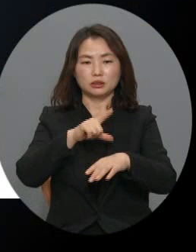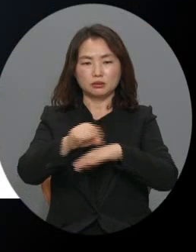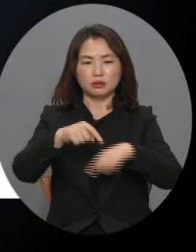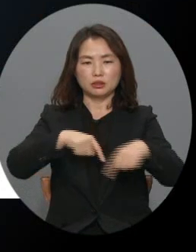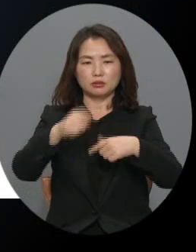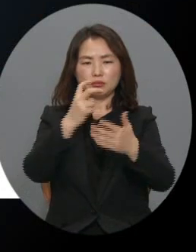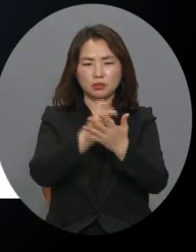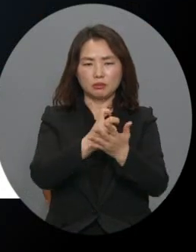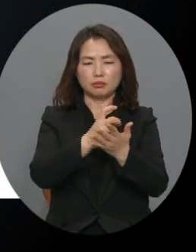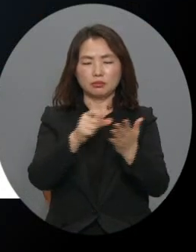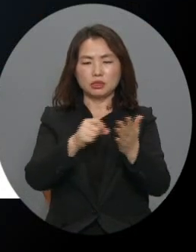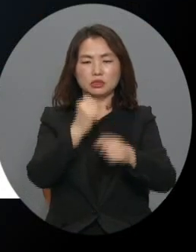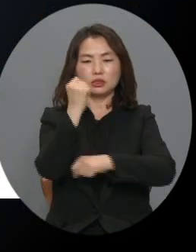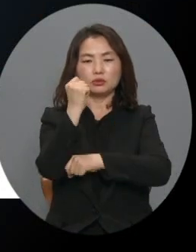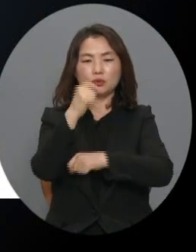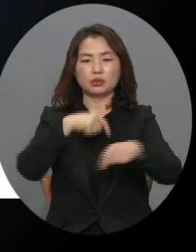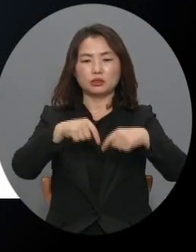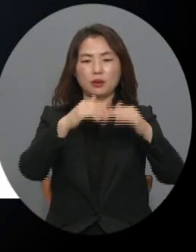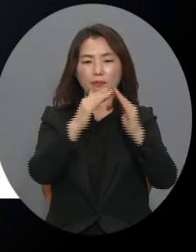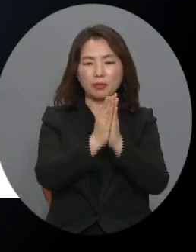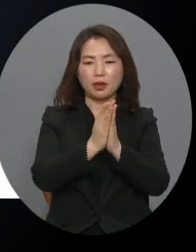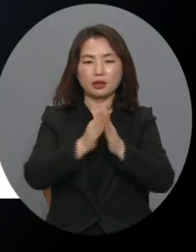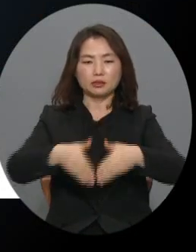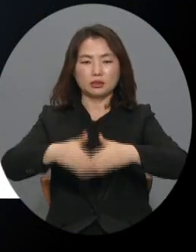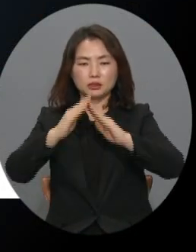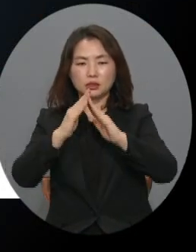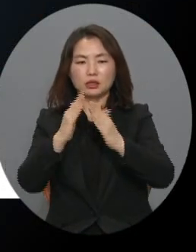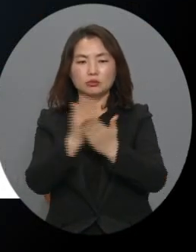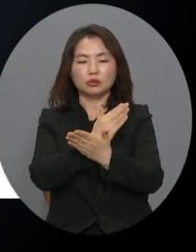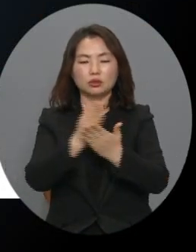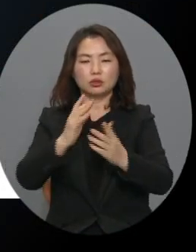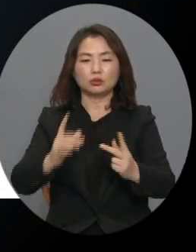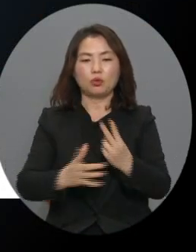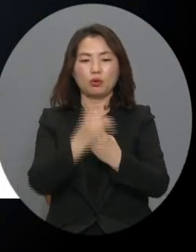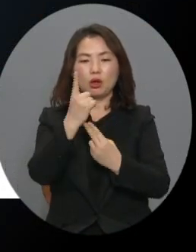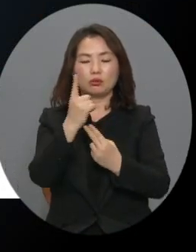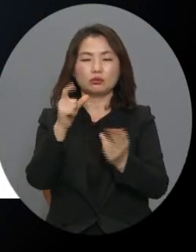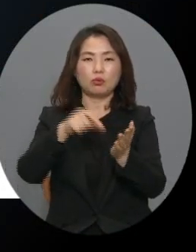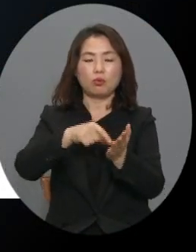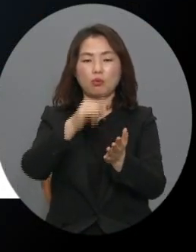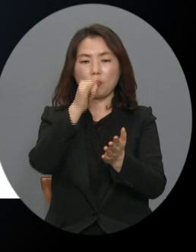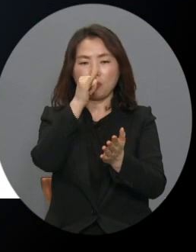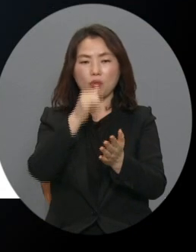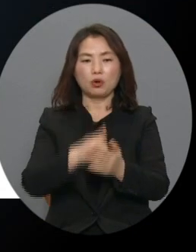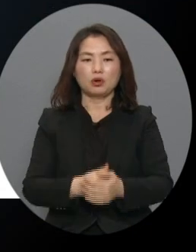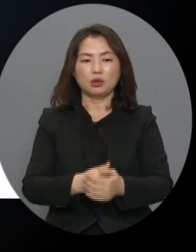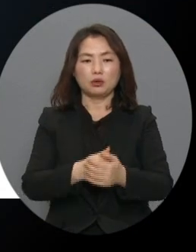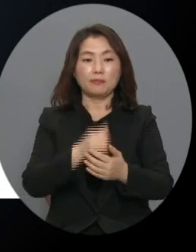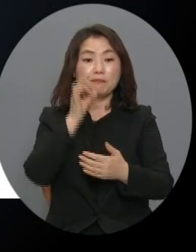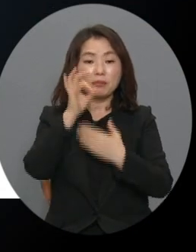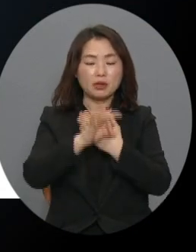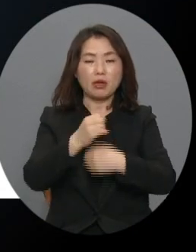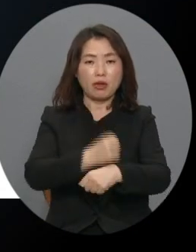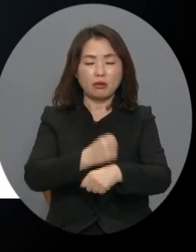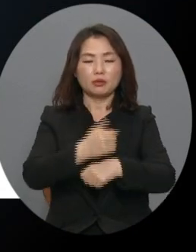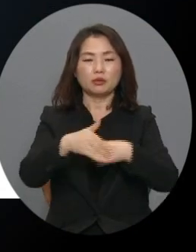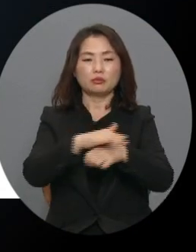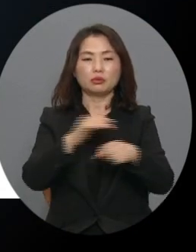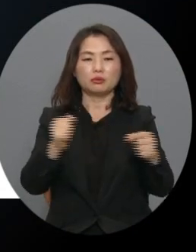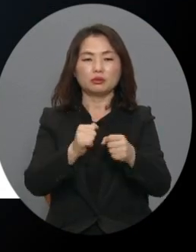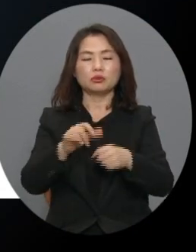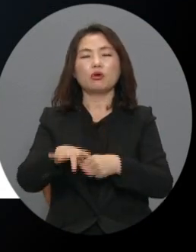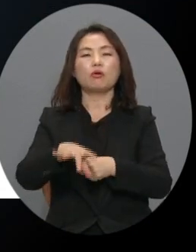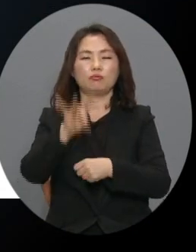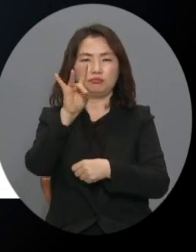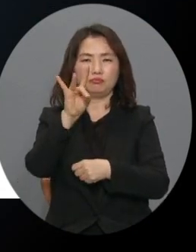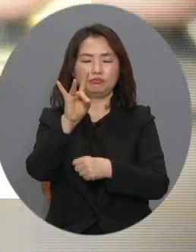보시면 이제 기초지자체의 패치 분업을 전제로 이제 규정을 하고 있거든요. 이번에 만약에 한다고 하면 대구는 처음인